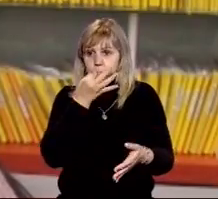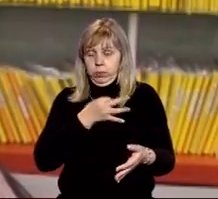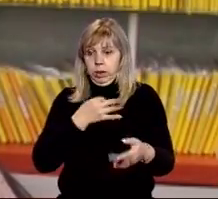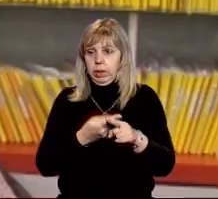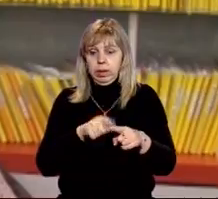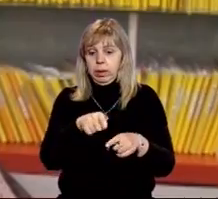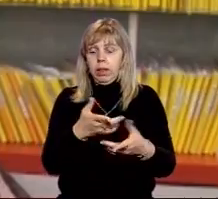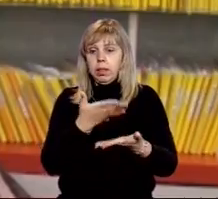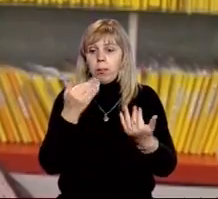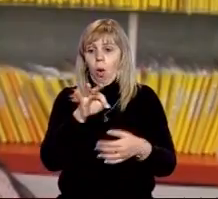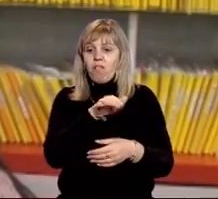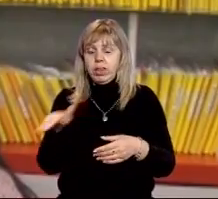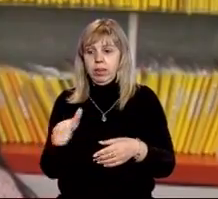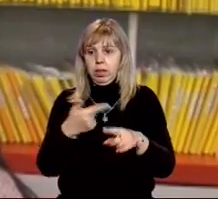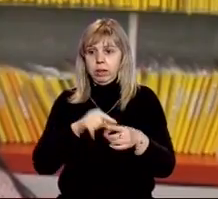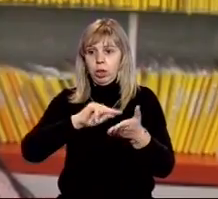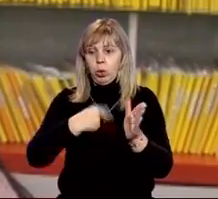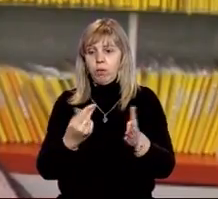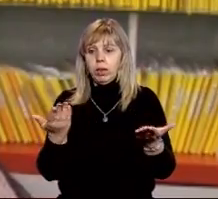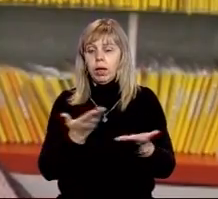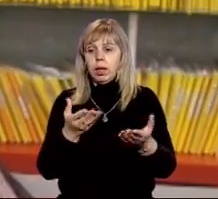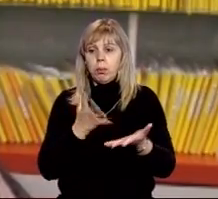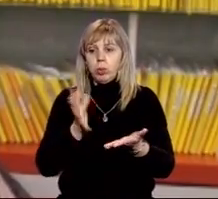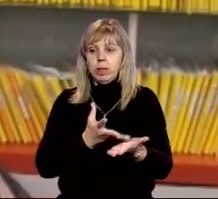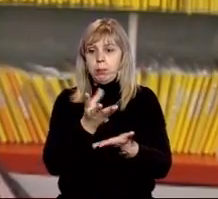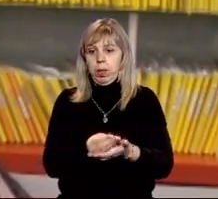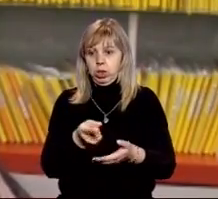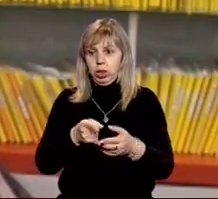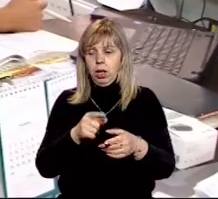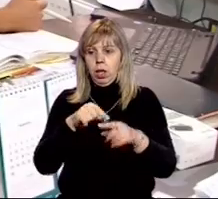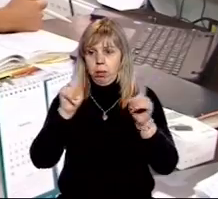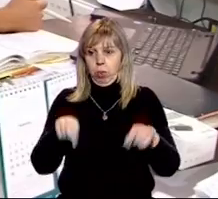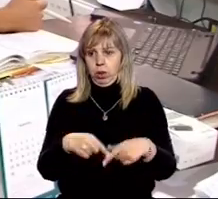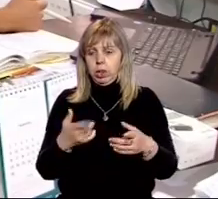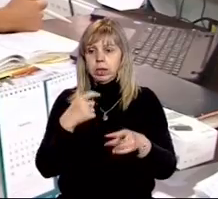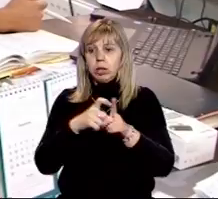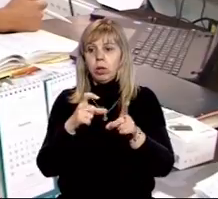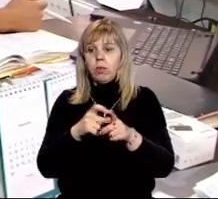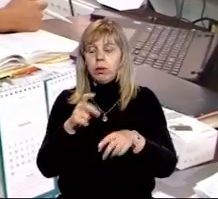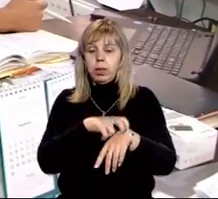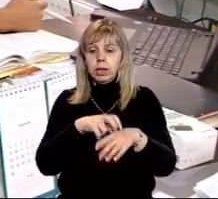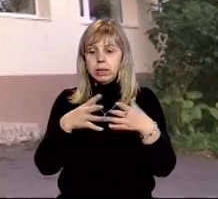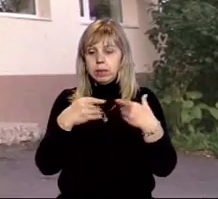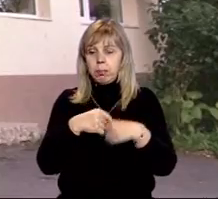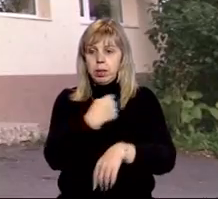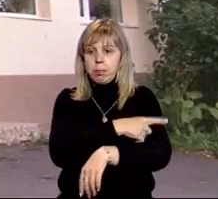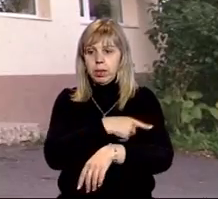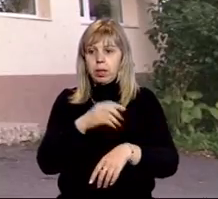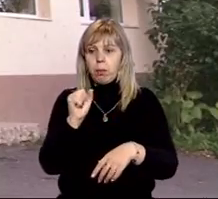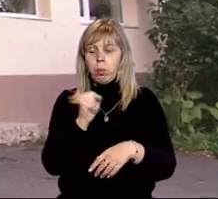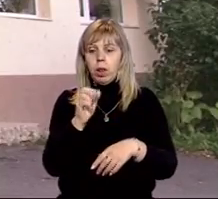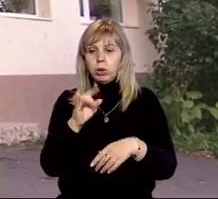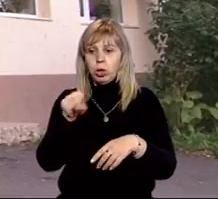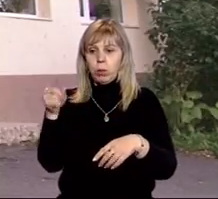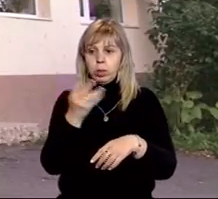є якби офіційна така довідка, яка буде сплачувати мій лікарняний. За словами лікарки сімейної медицини амбулаторії